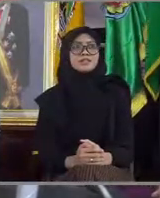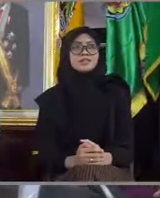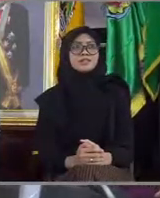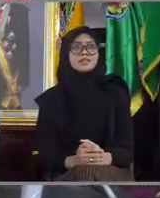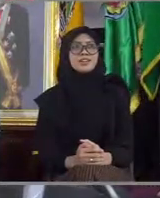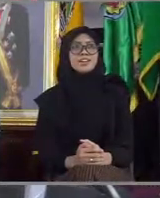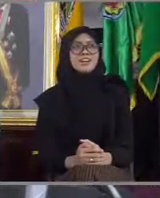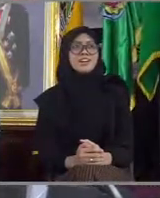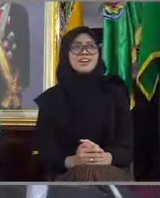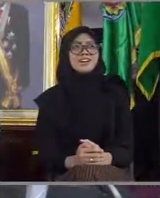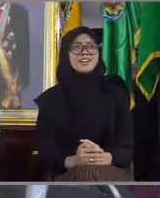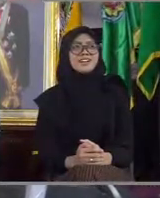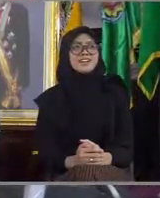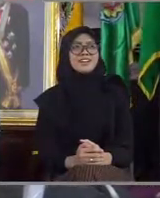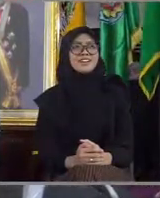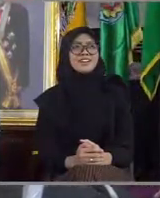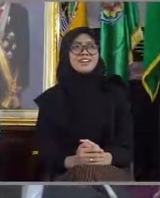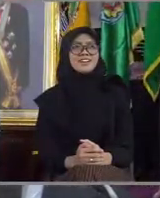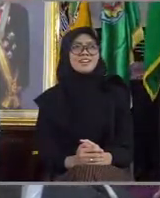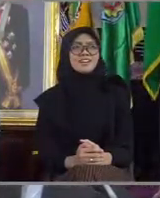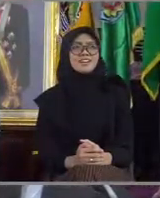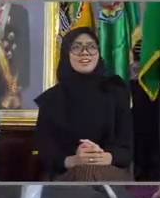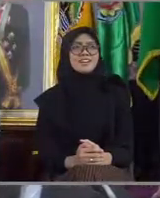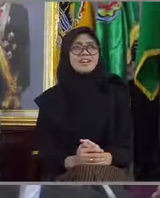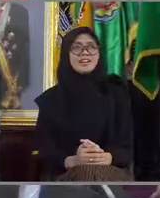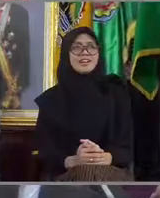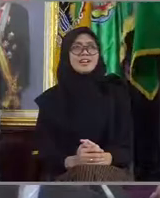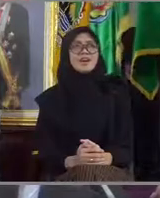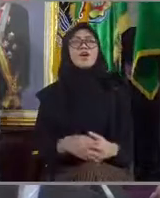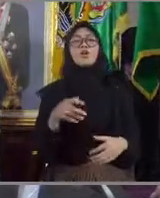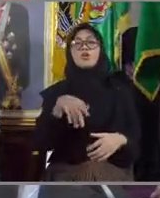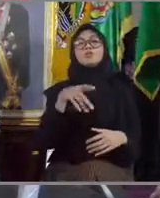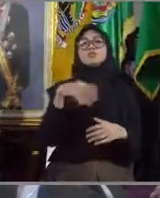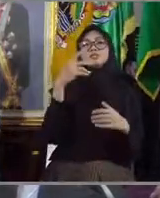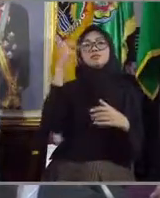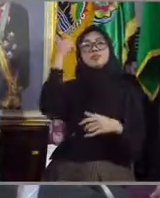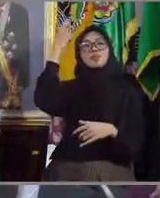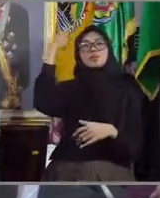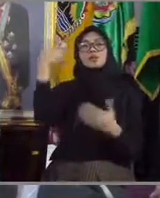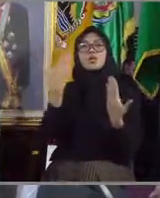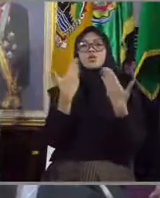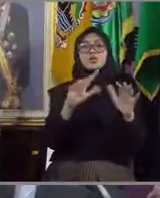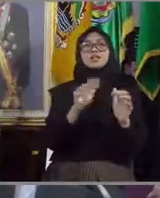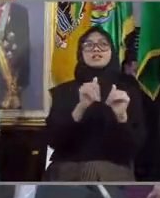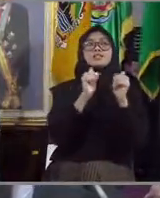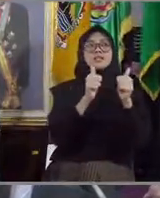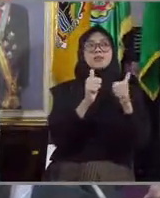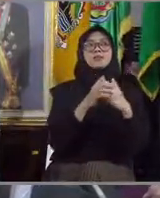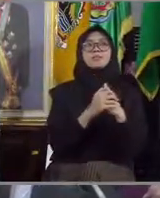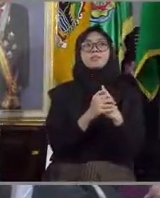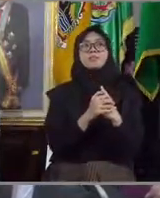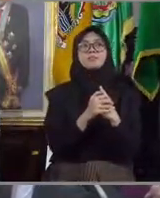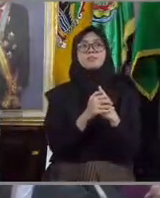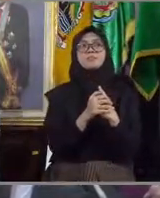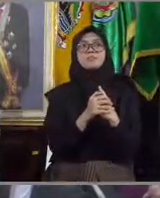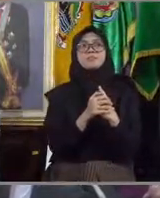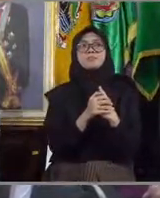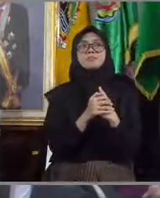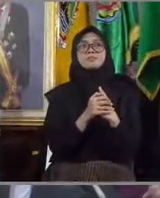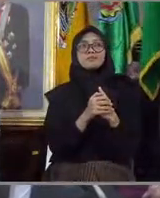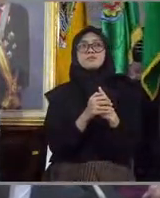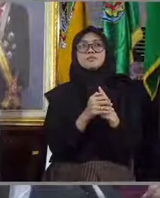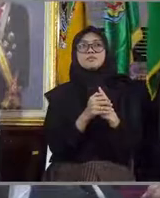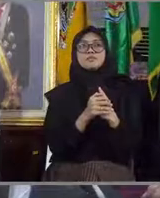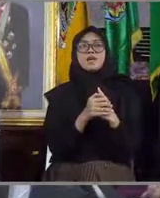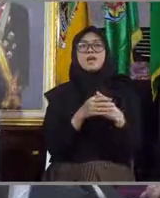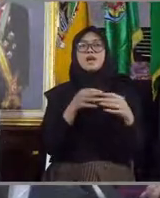Nggih? Kita ragu malah. Ya. Nah, terutama gini Pak, kami yang terutama